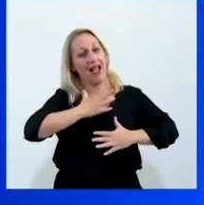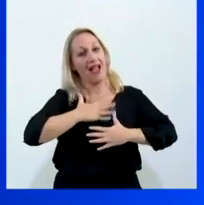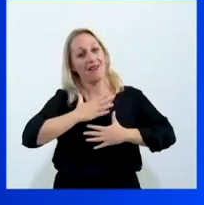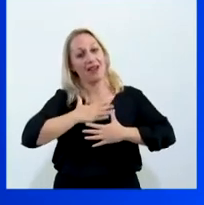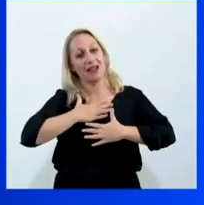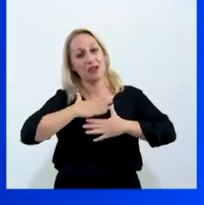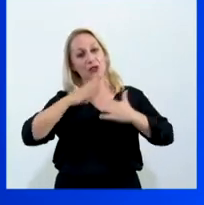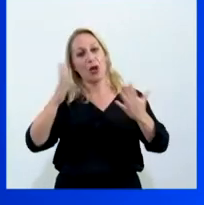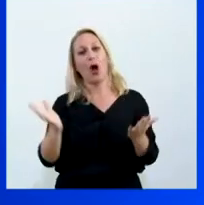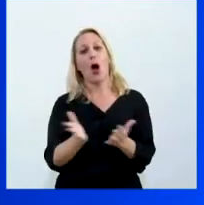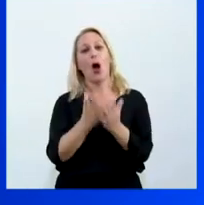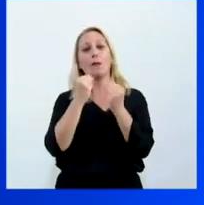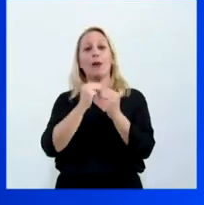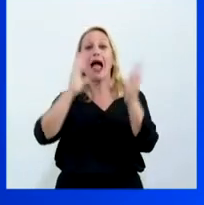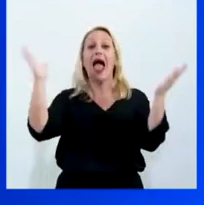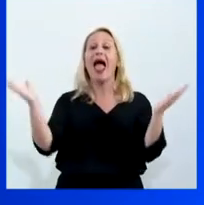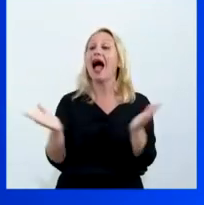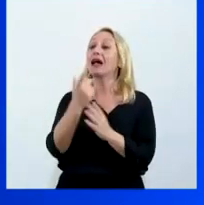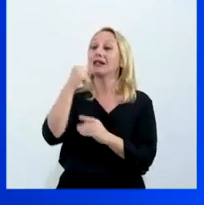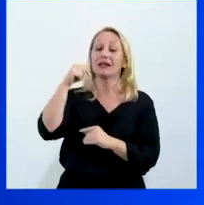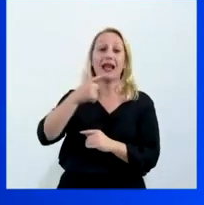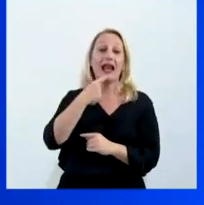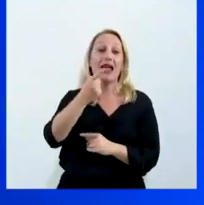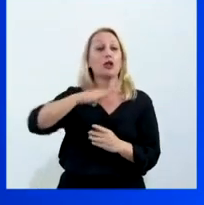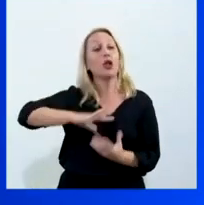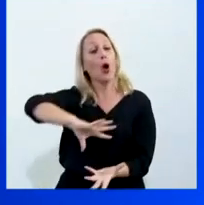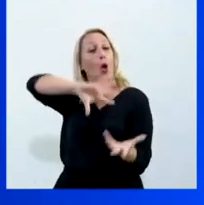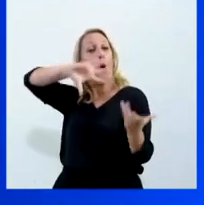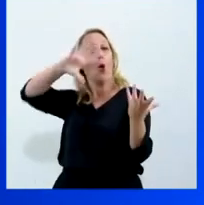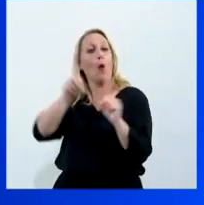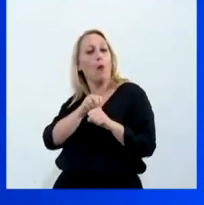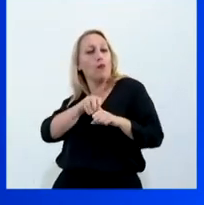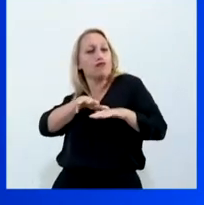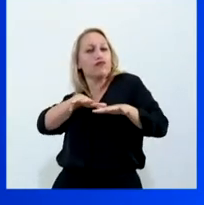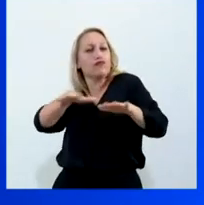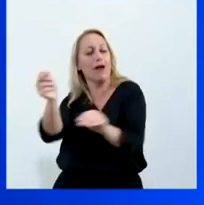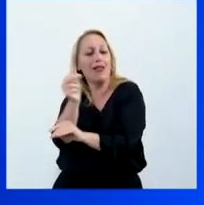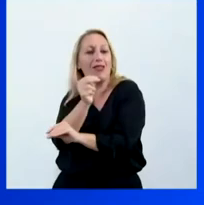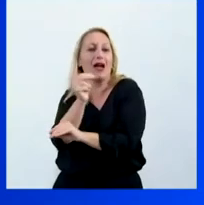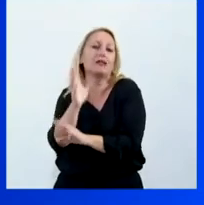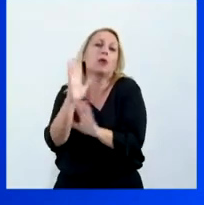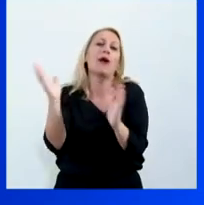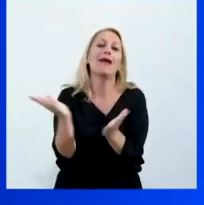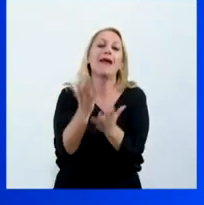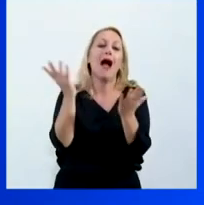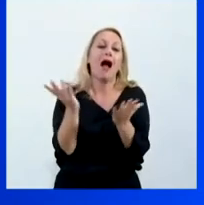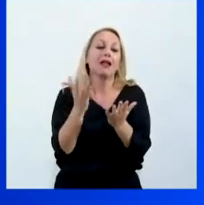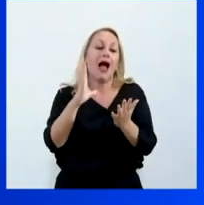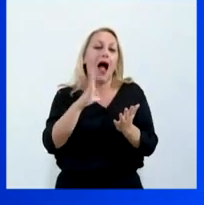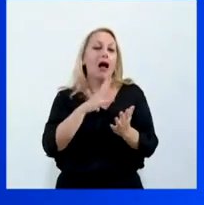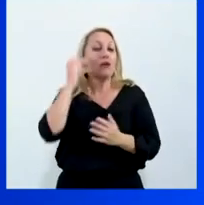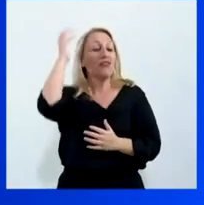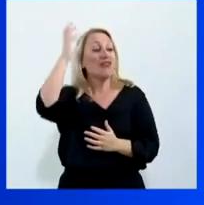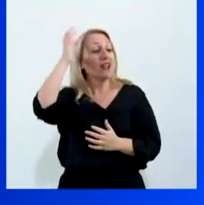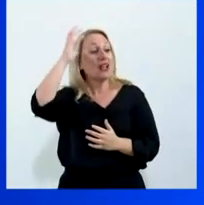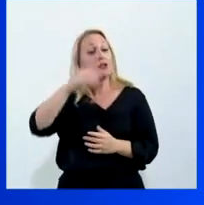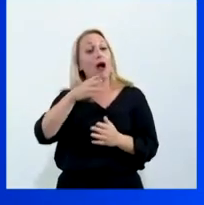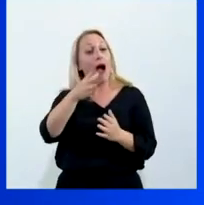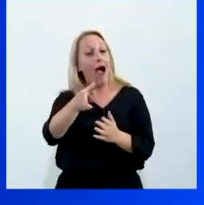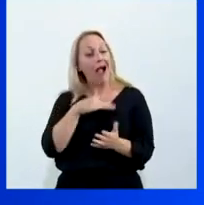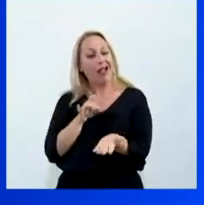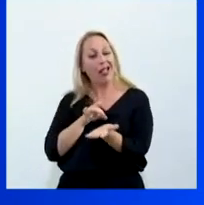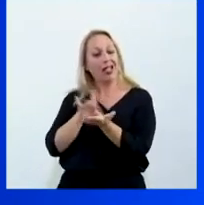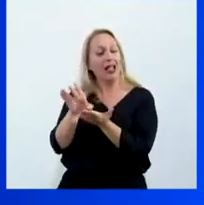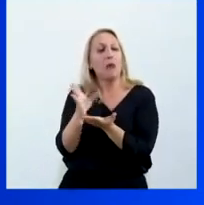την όποια διεθνή μου εμβέλεια ή σε αυτούς οι οποίοι ενδεχομένως να μπορούν να φαντάζονται ότι μπορούν να με